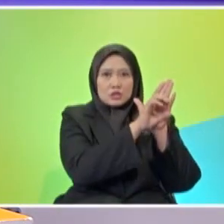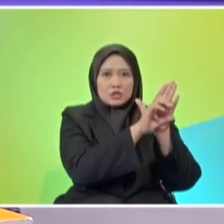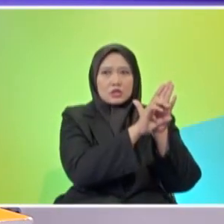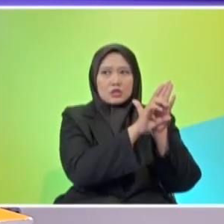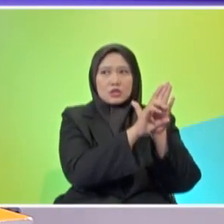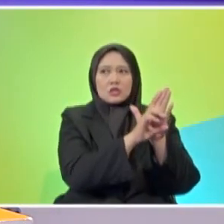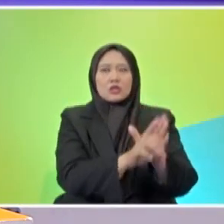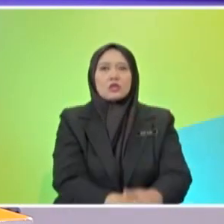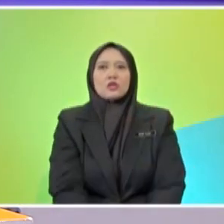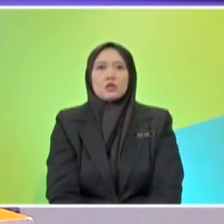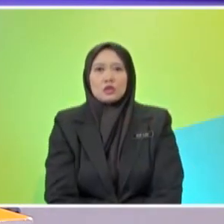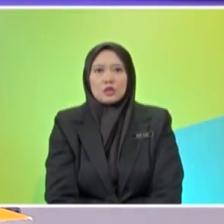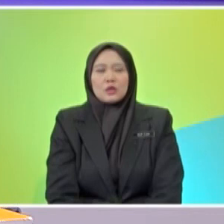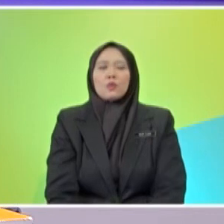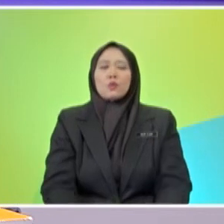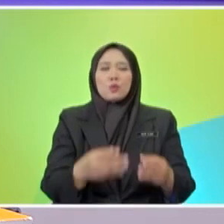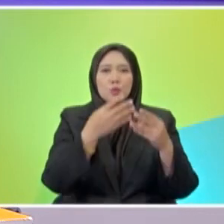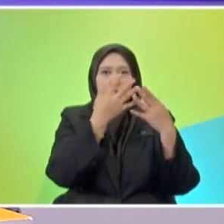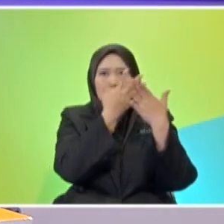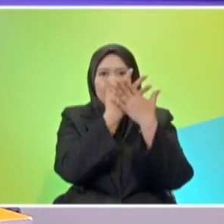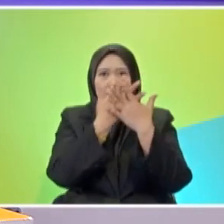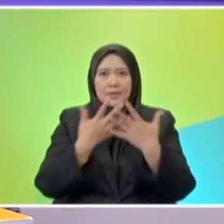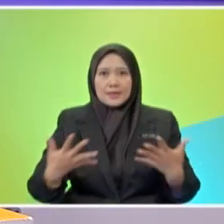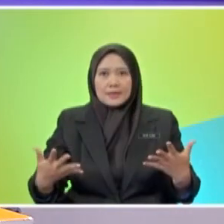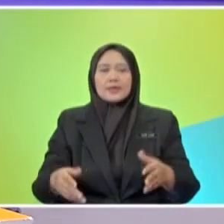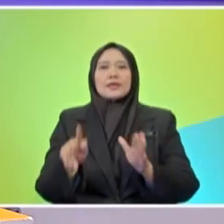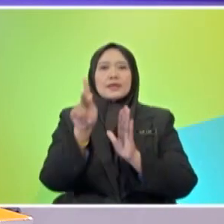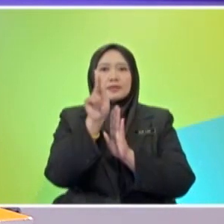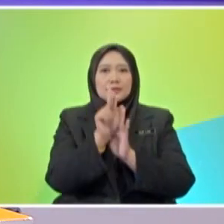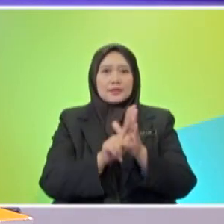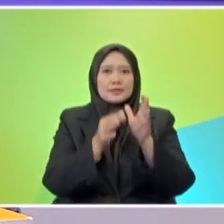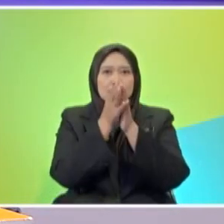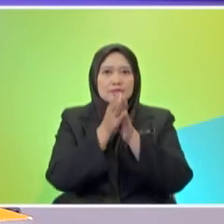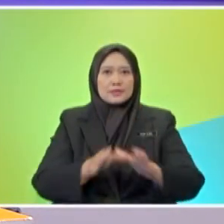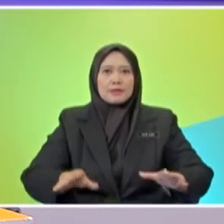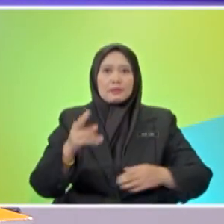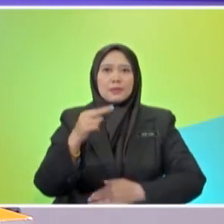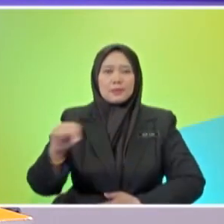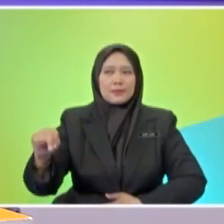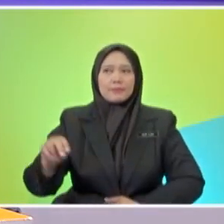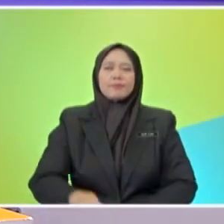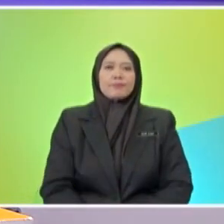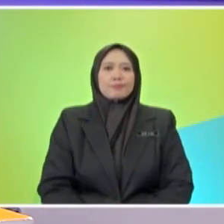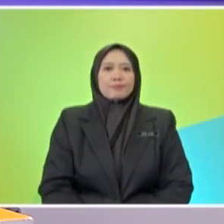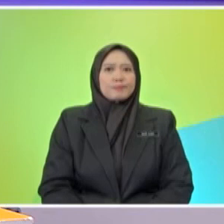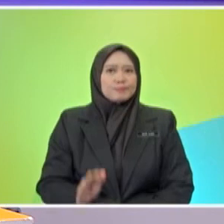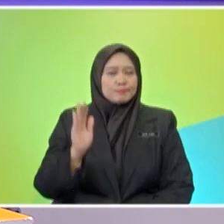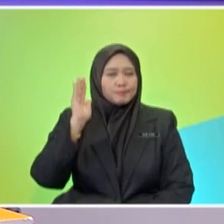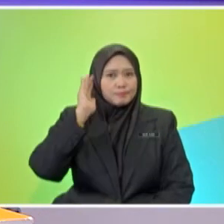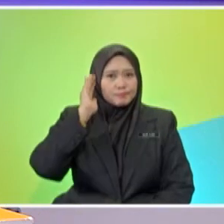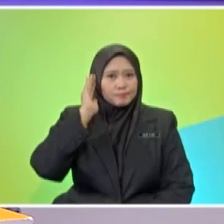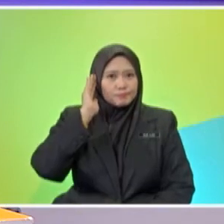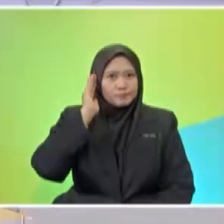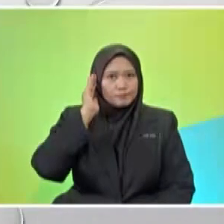alih. Cikgu nak refresh baliklah, nak ingatkan balik. Okey, so cikgu. kalau Irfan tengok pada carta alih tersebut,